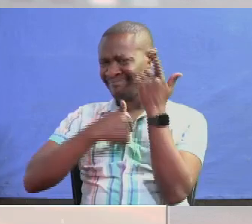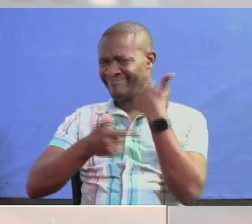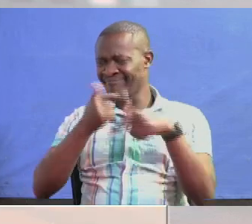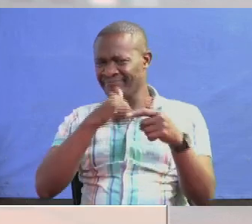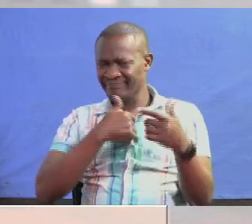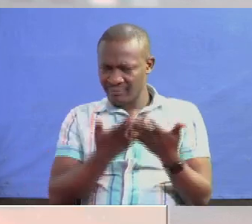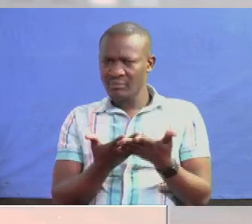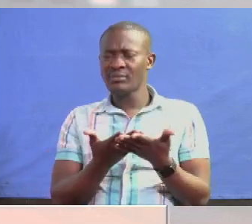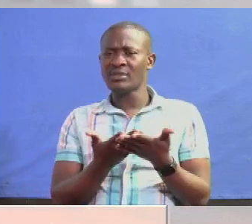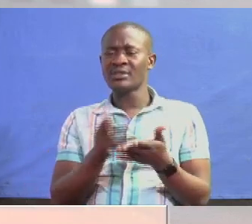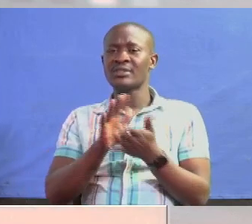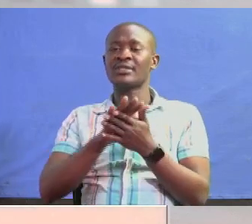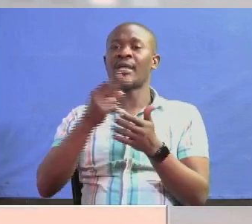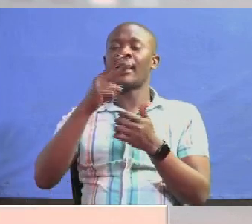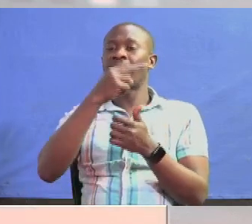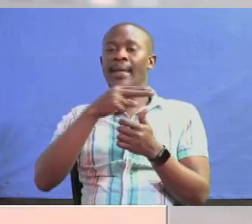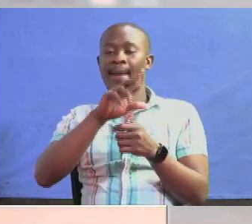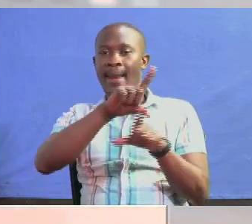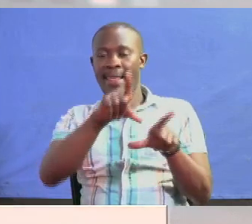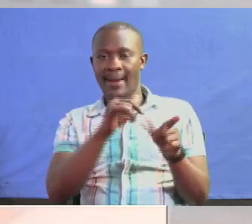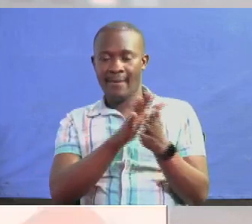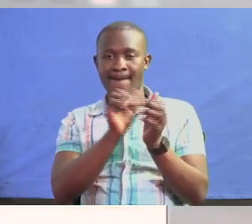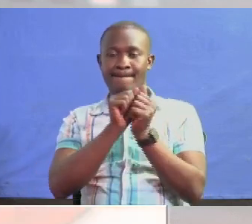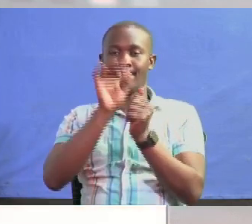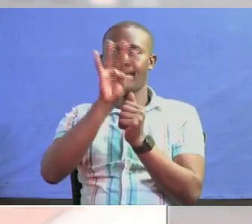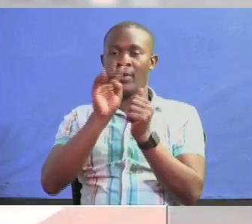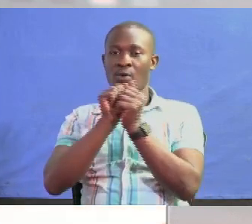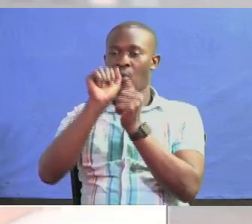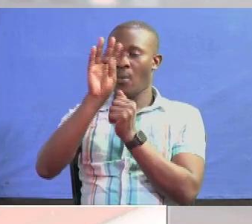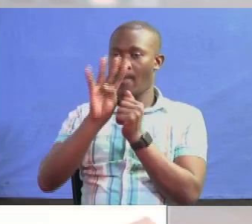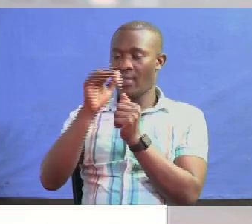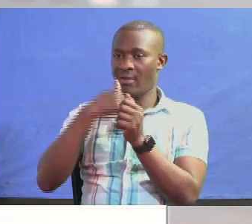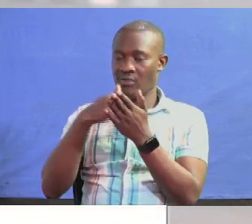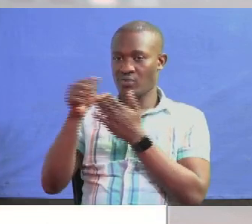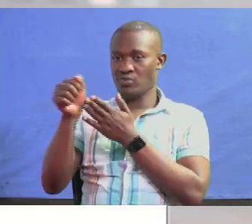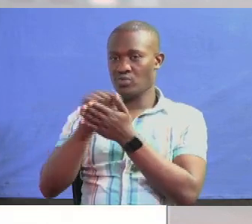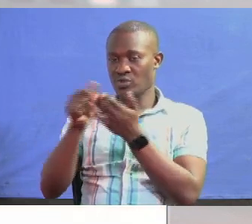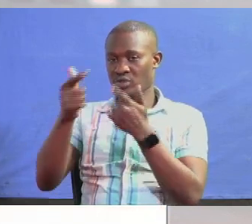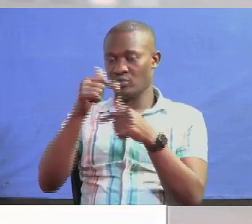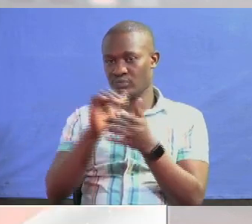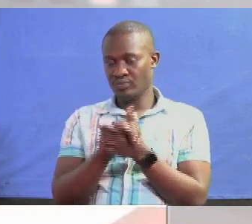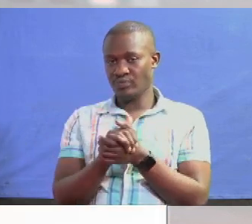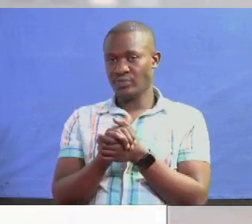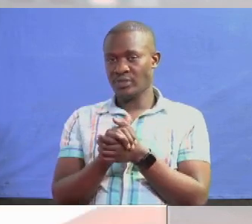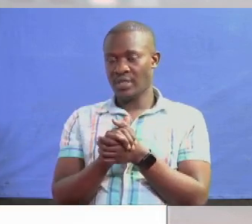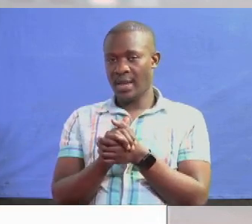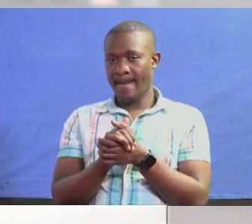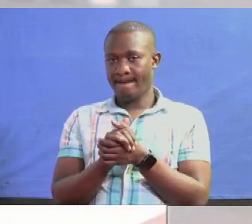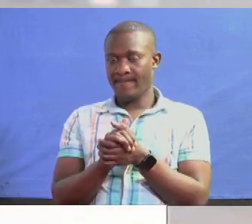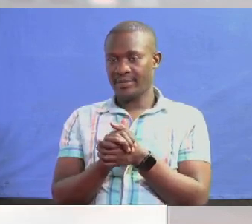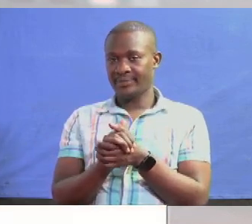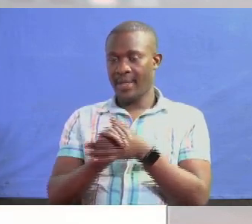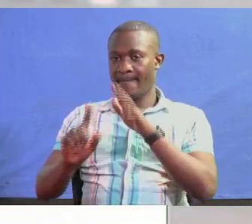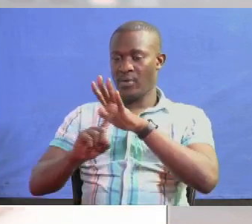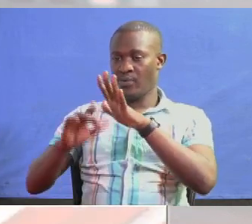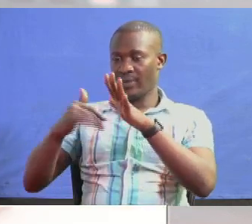kurejesha hekta milioni 5.1 za ardhi iliyoharibiwa na kuchakaa. Kumradhi, waziri na mawaziri